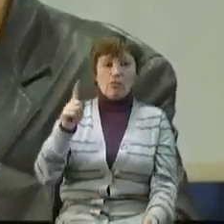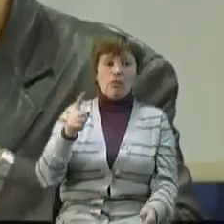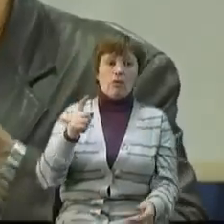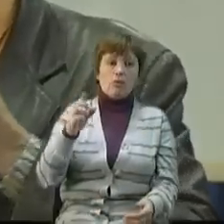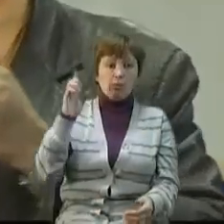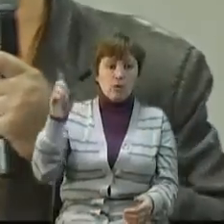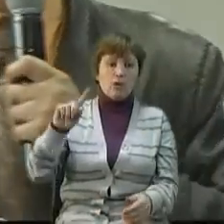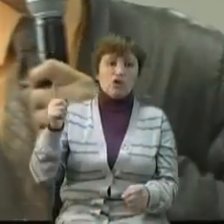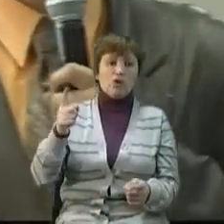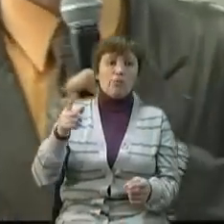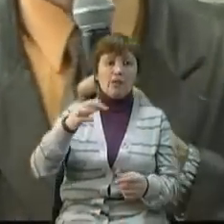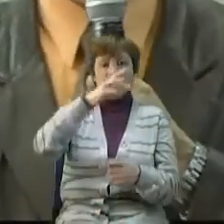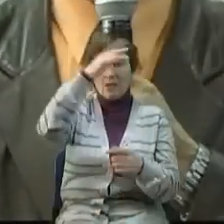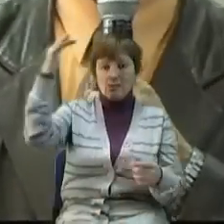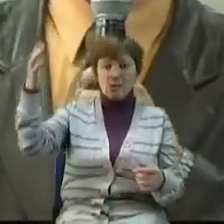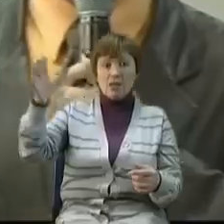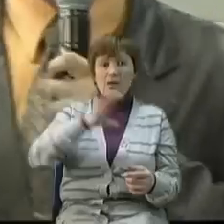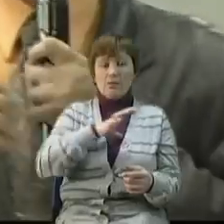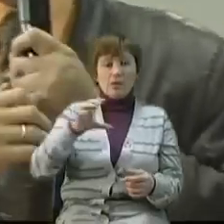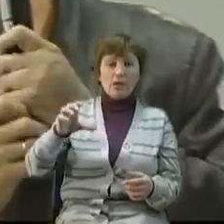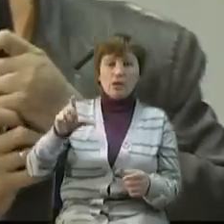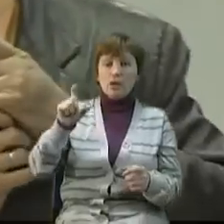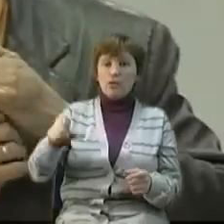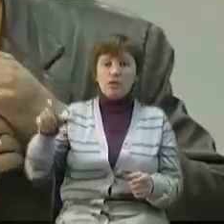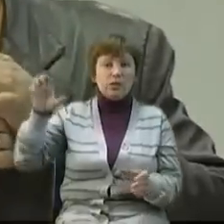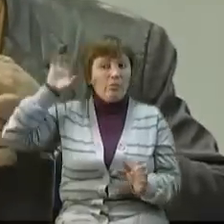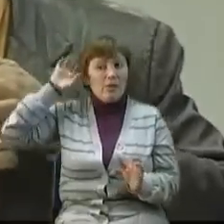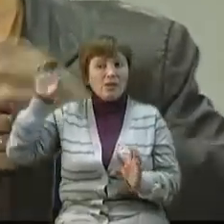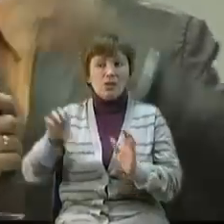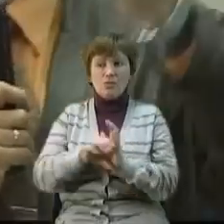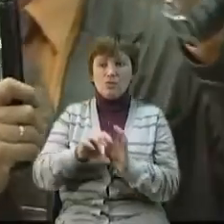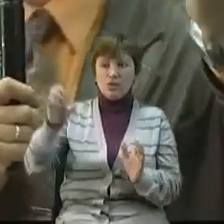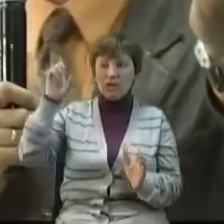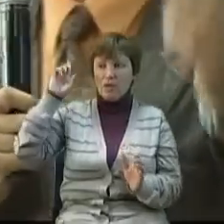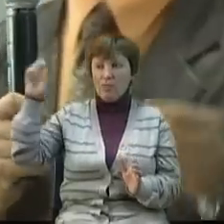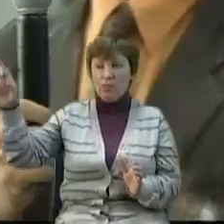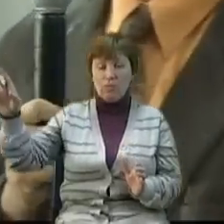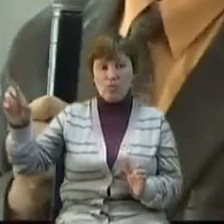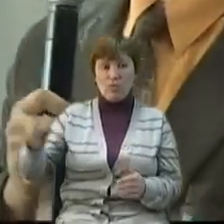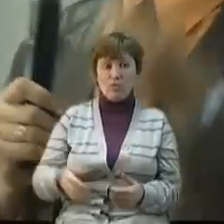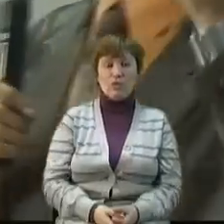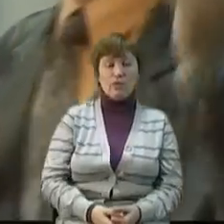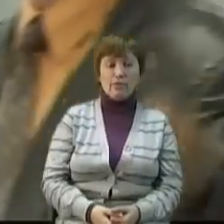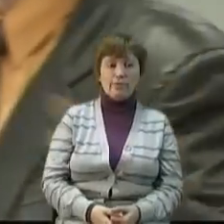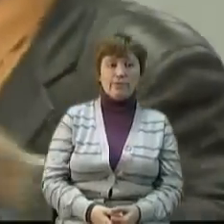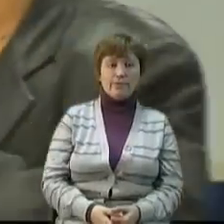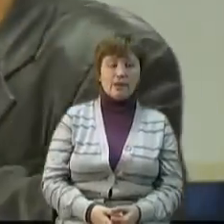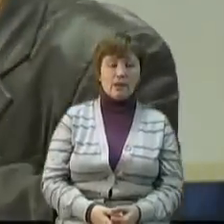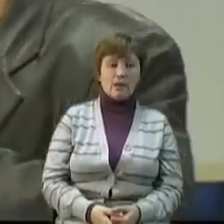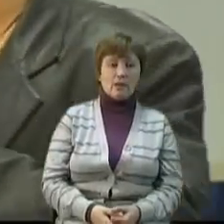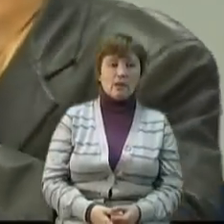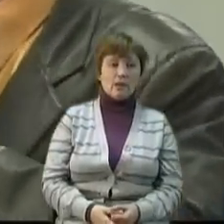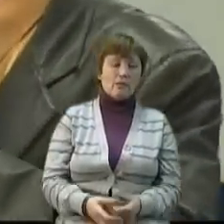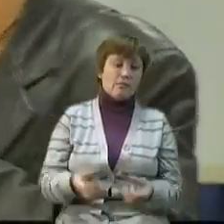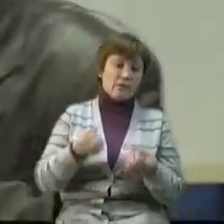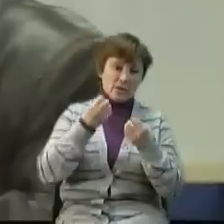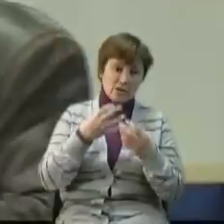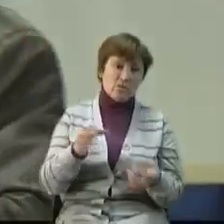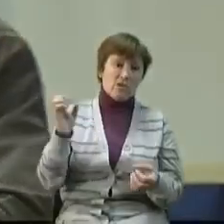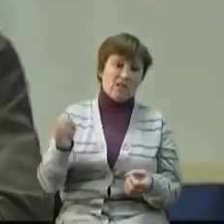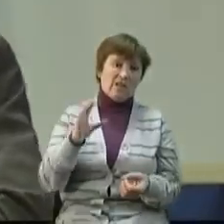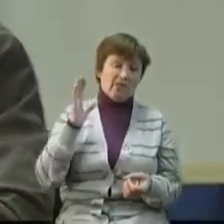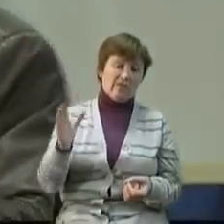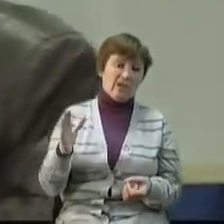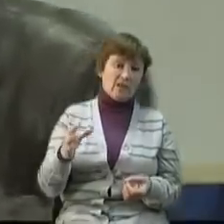и прекрасное делать в вечности. Мы будем некоторым начатком Его творения. Вот оно, Евангелие, простое. На этом